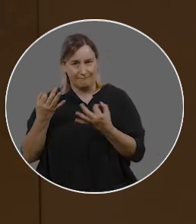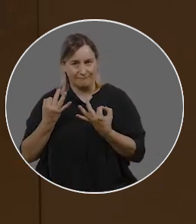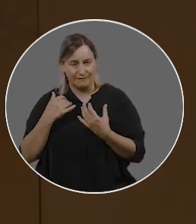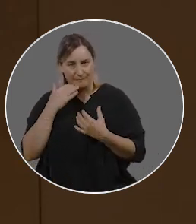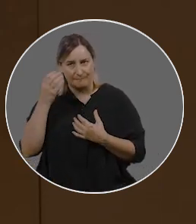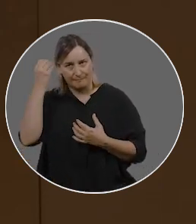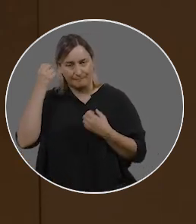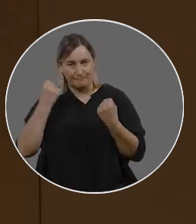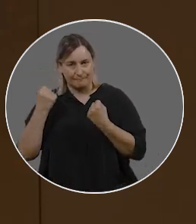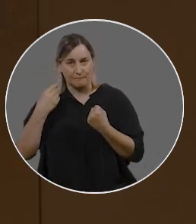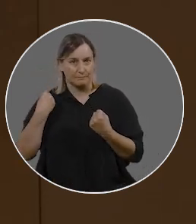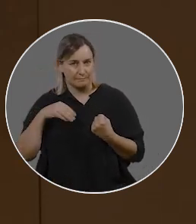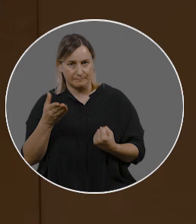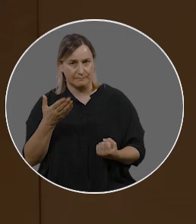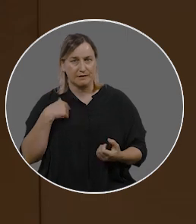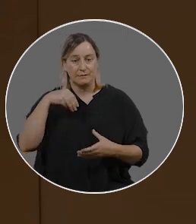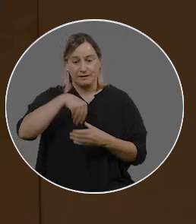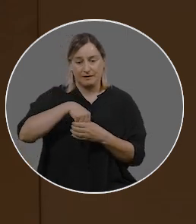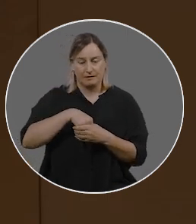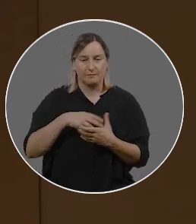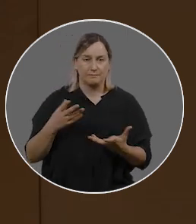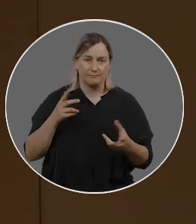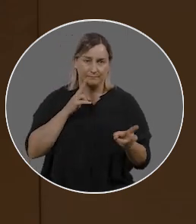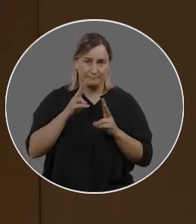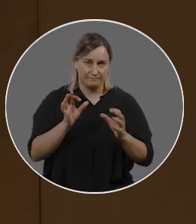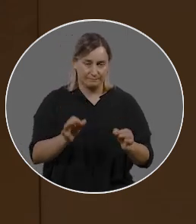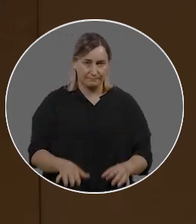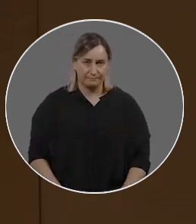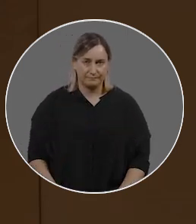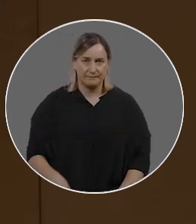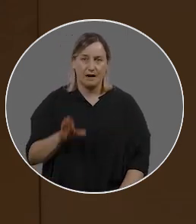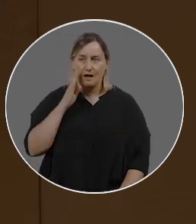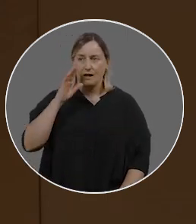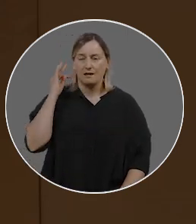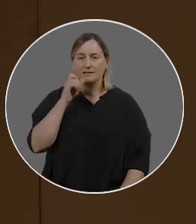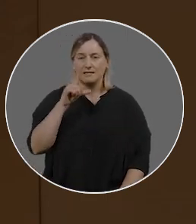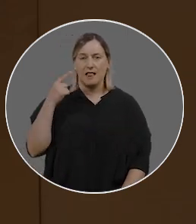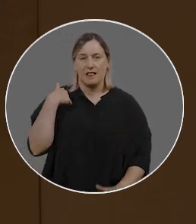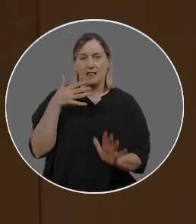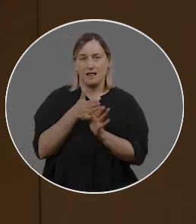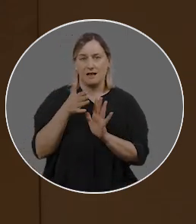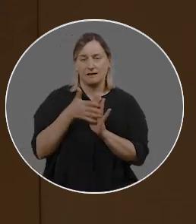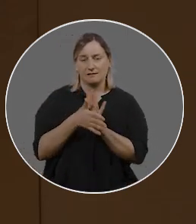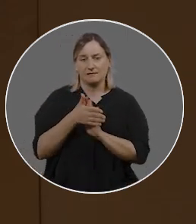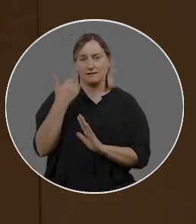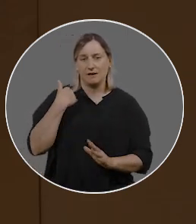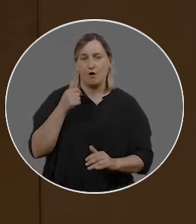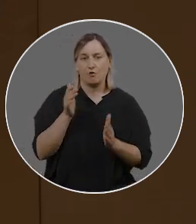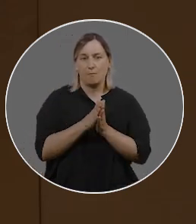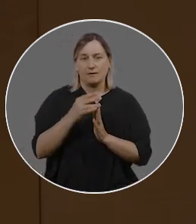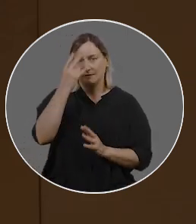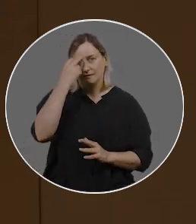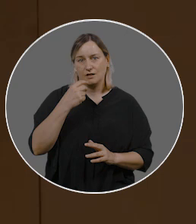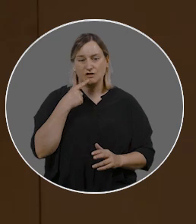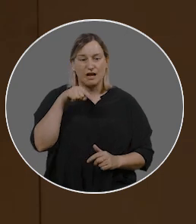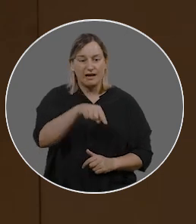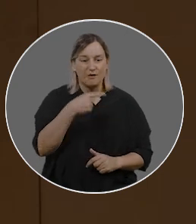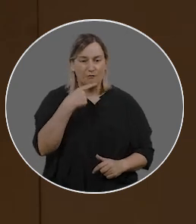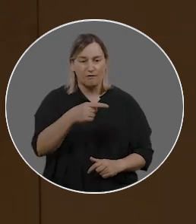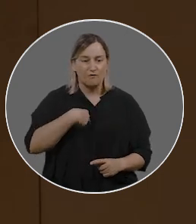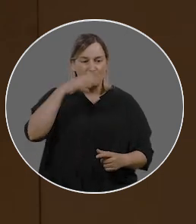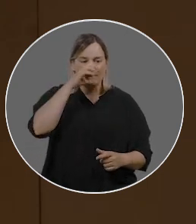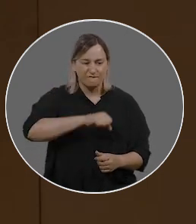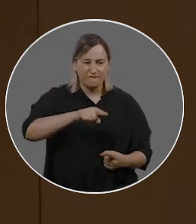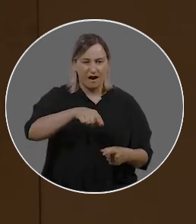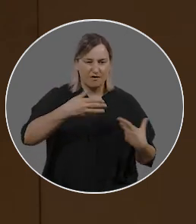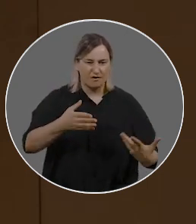vegades internament, t'explicaré una interioritat de la Txell, per exemple, o els companys invidents, a vegades diuen, és que aquí els hi posaré un fallo